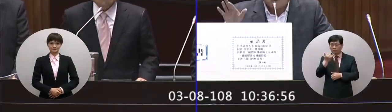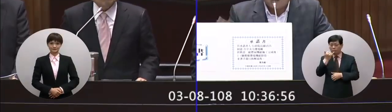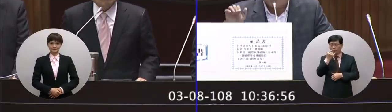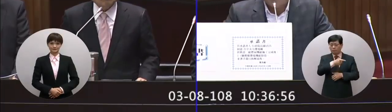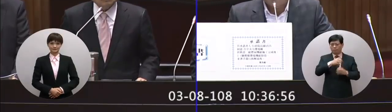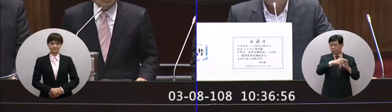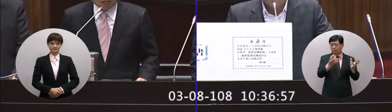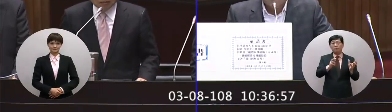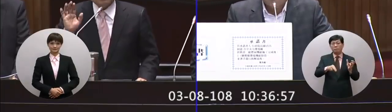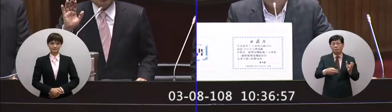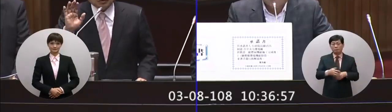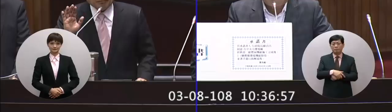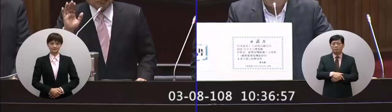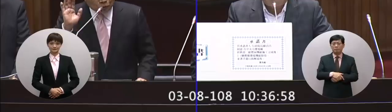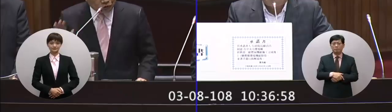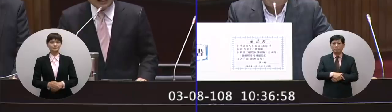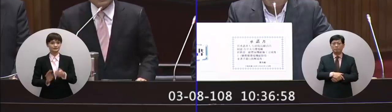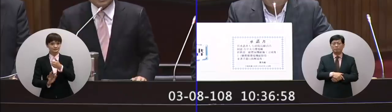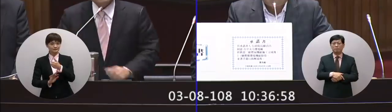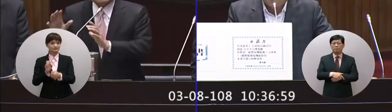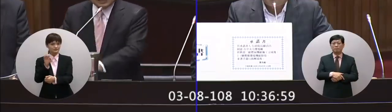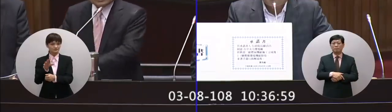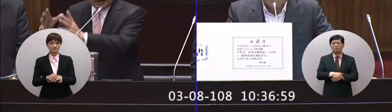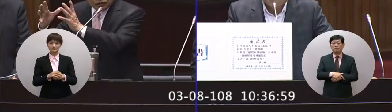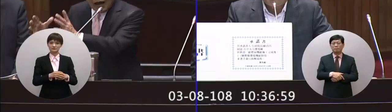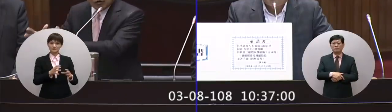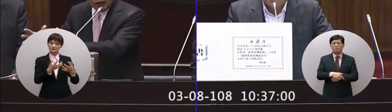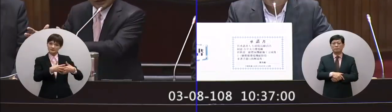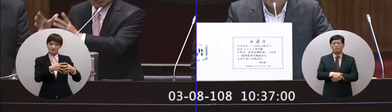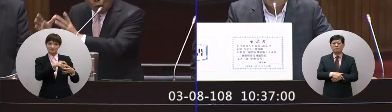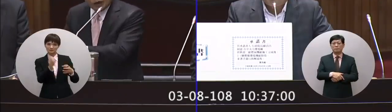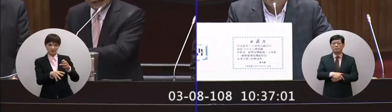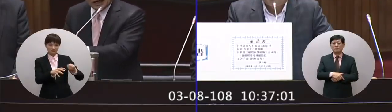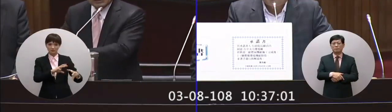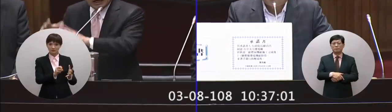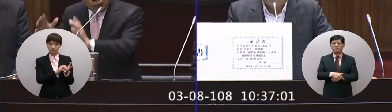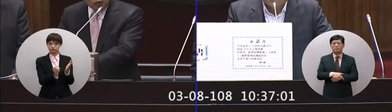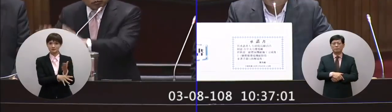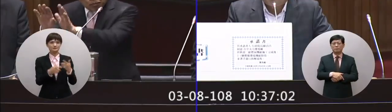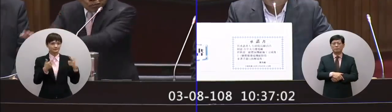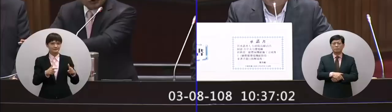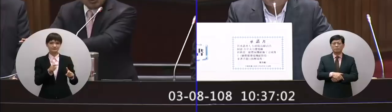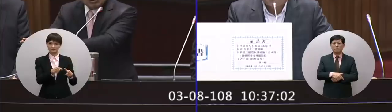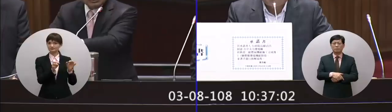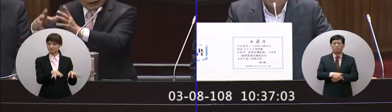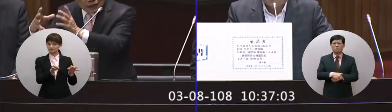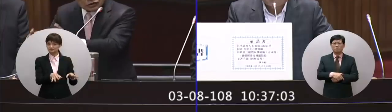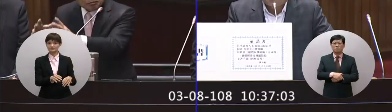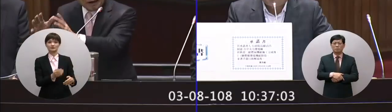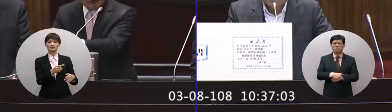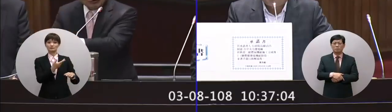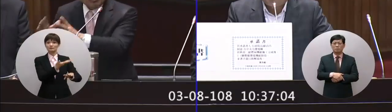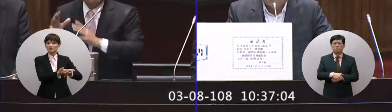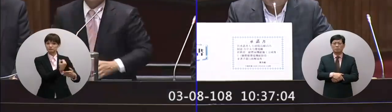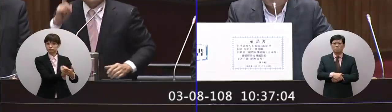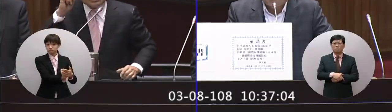进行拆解作业。 不是拆解，拆解也是浪费国力啦，不用啊，但